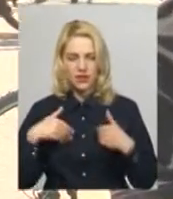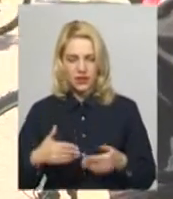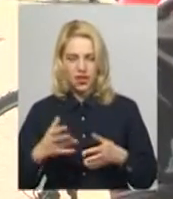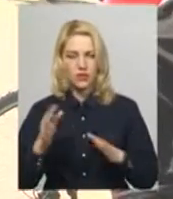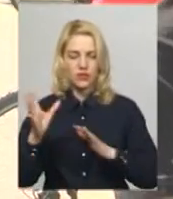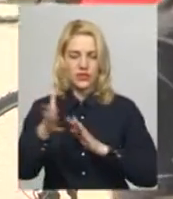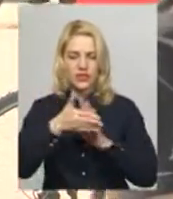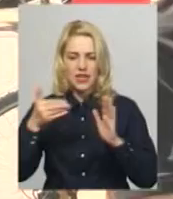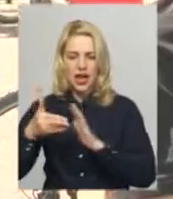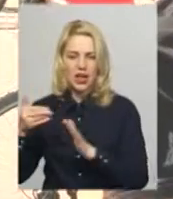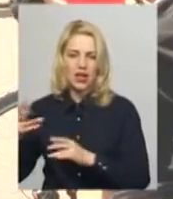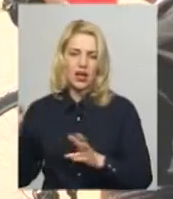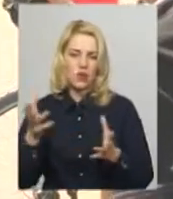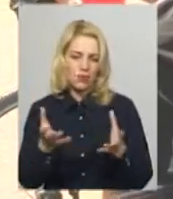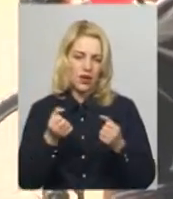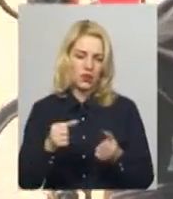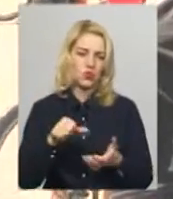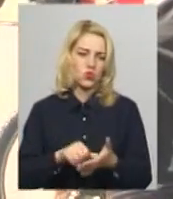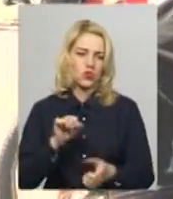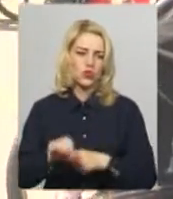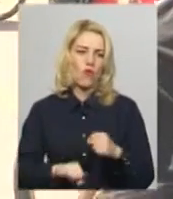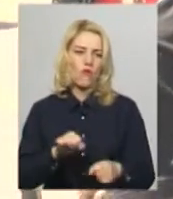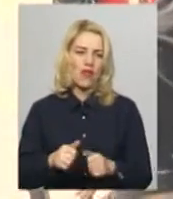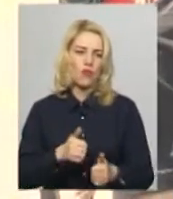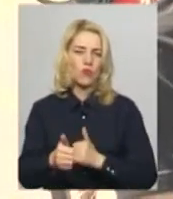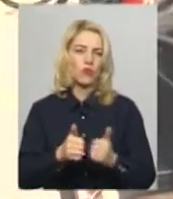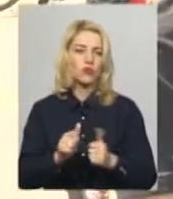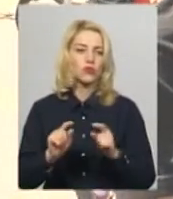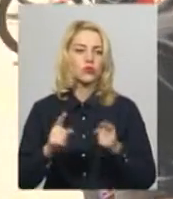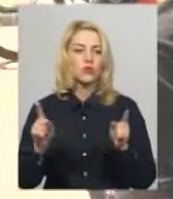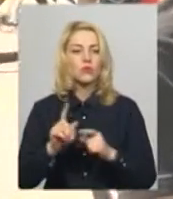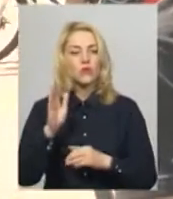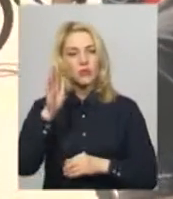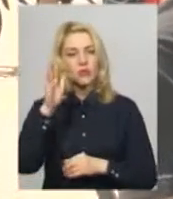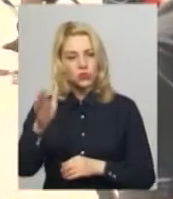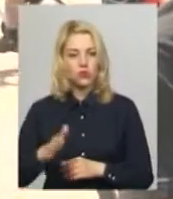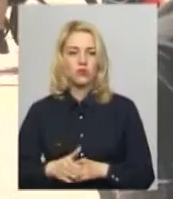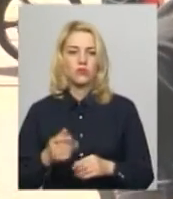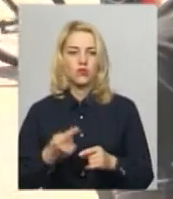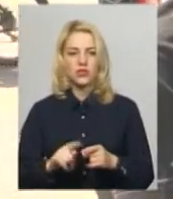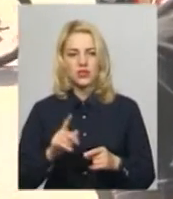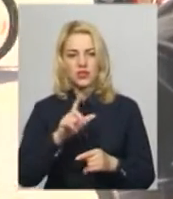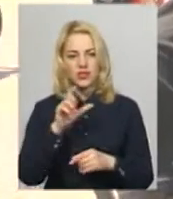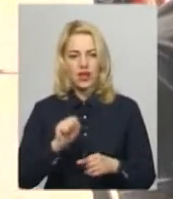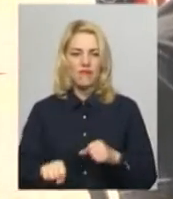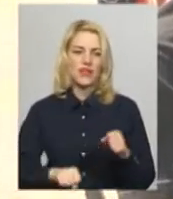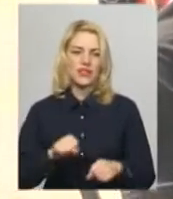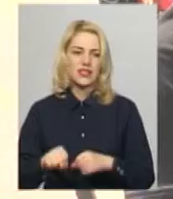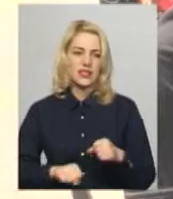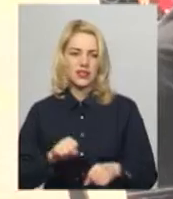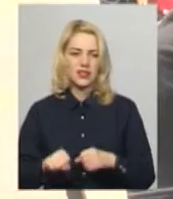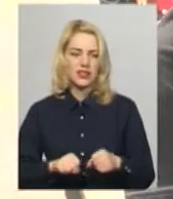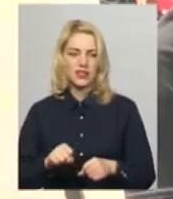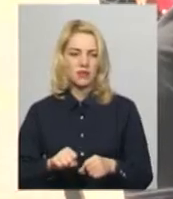закликаю всіх приймати участь у велопробігу, тому що в майбутньому майбутнє